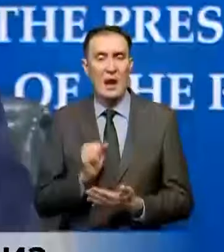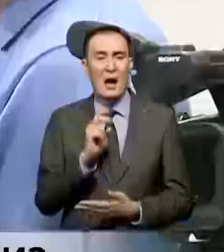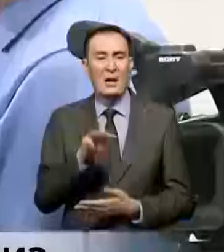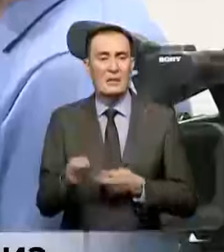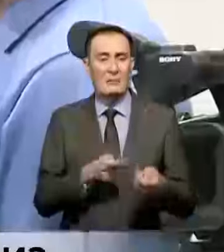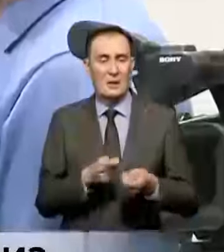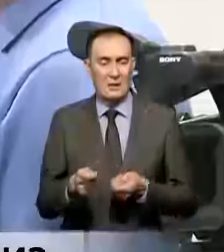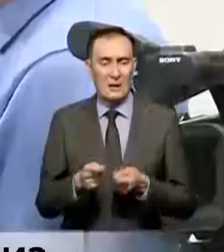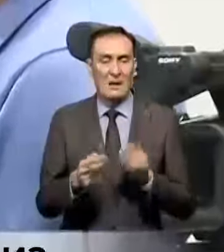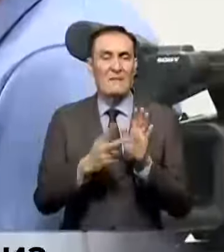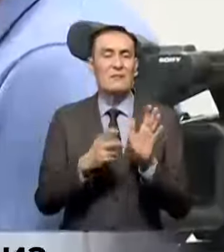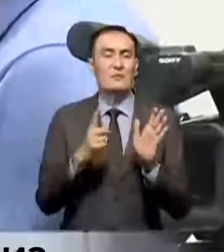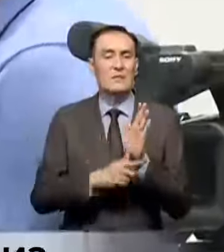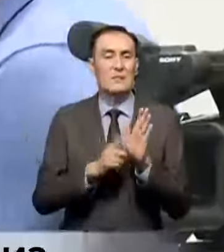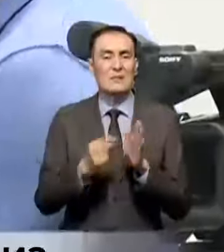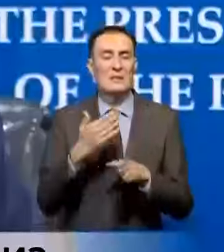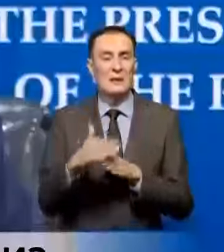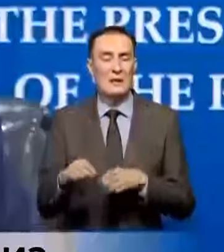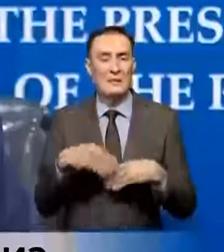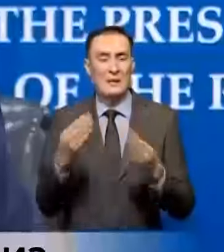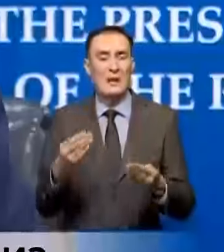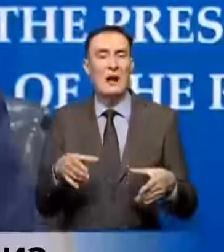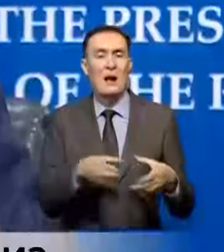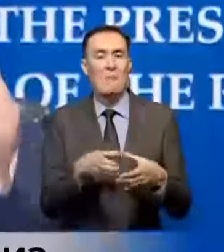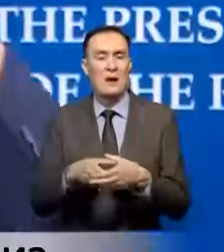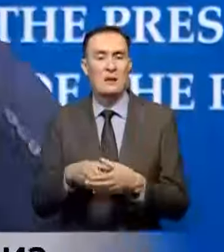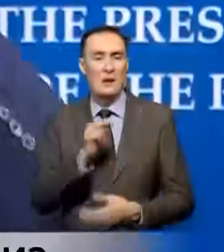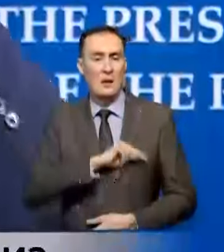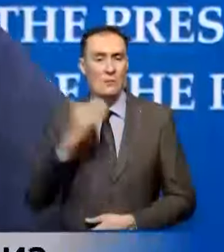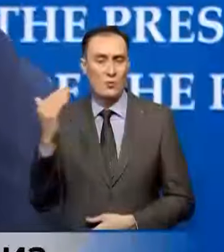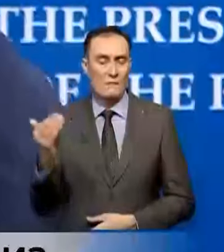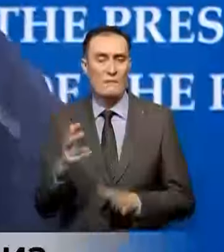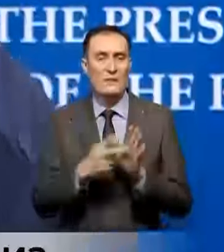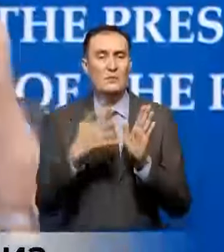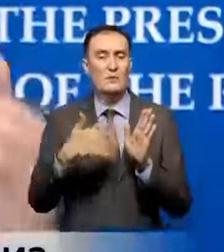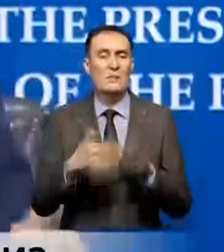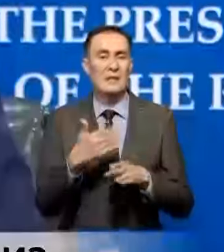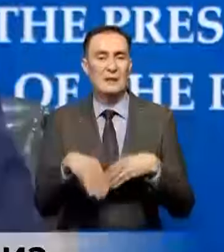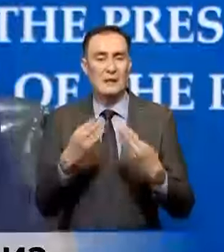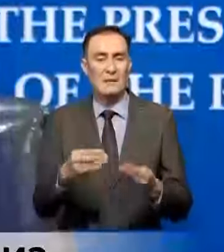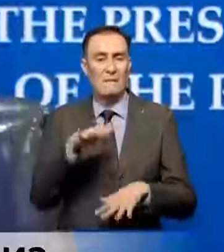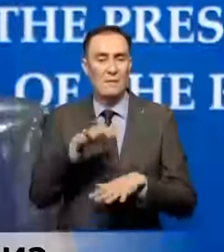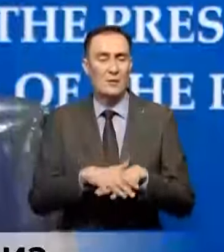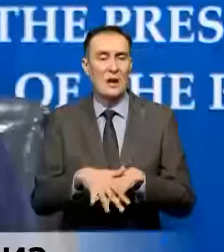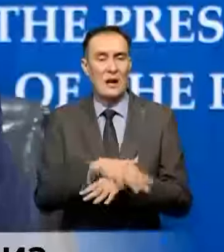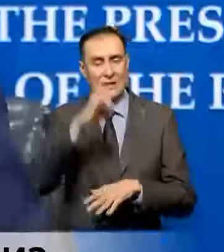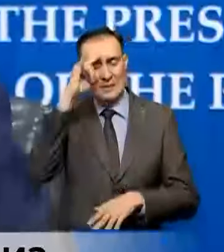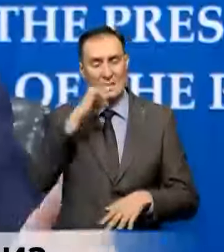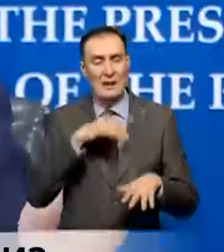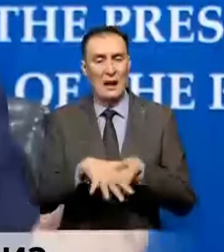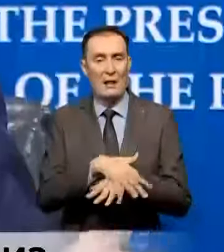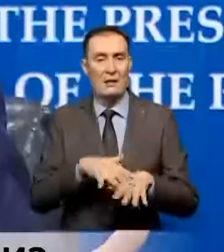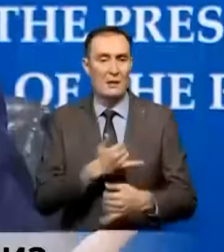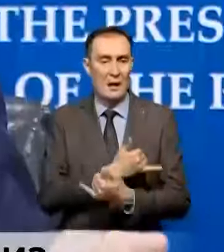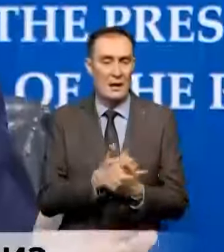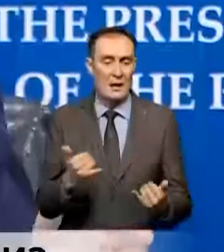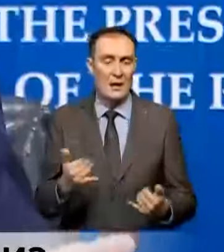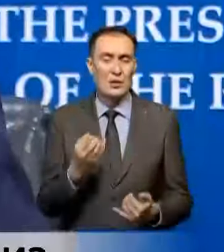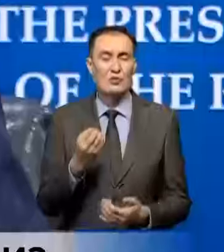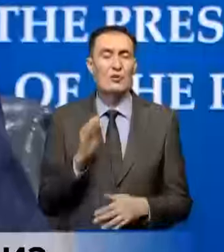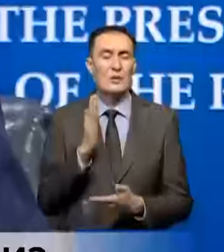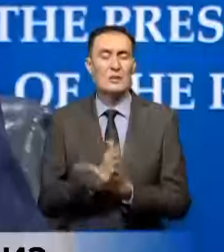акиматы, 870 грантов идет от работодателей, 850 грантов дает фонд «Казахстан Халкана». Отдельные у